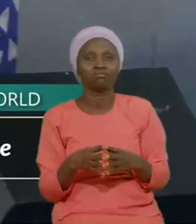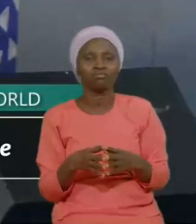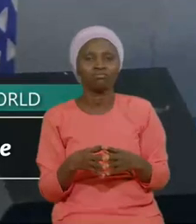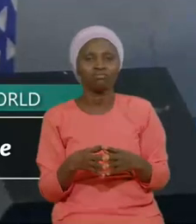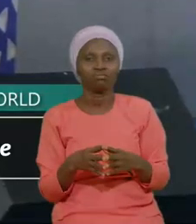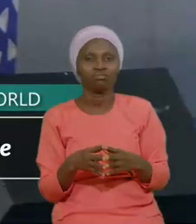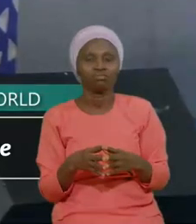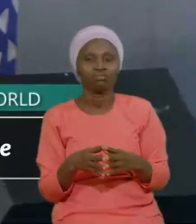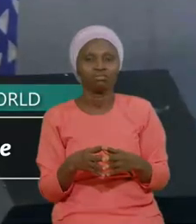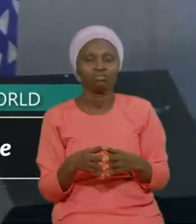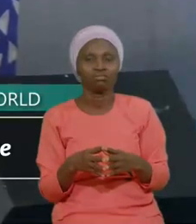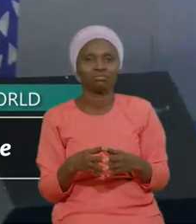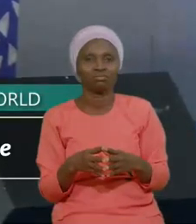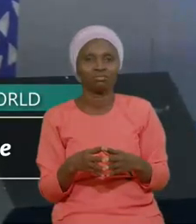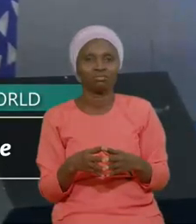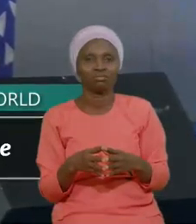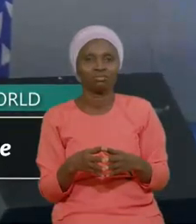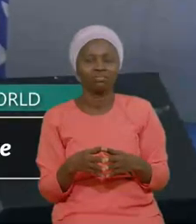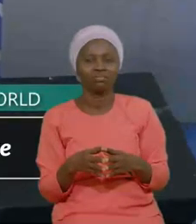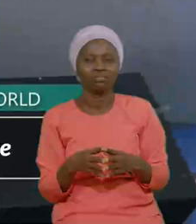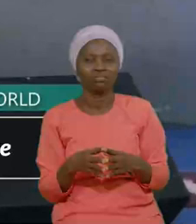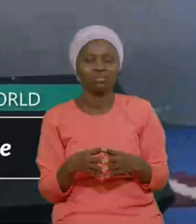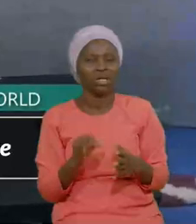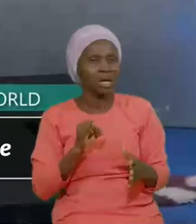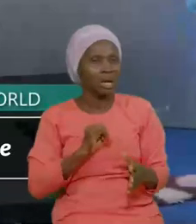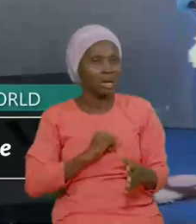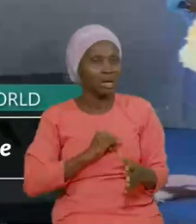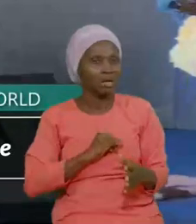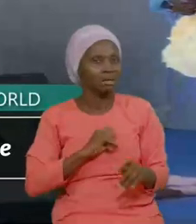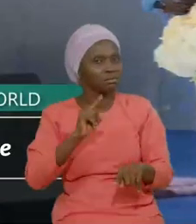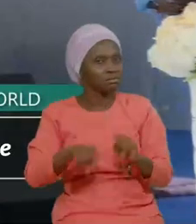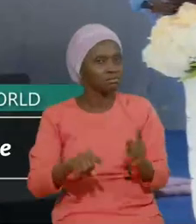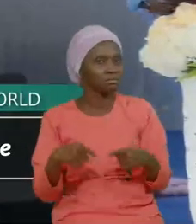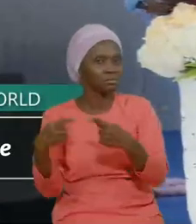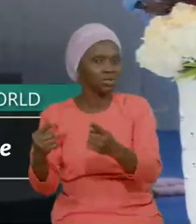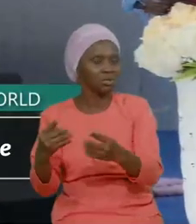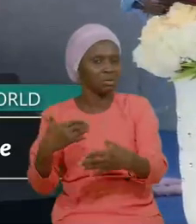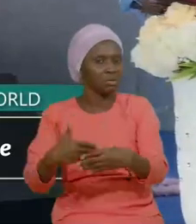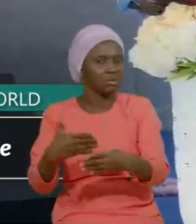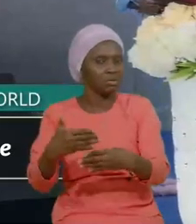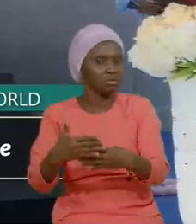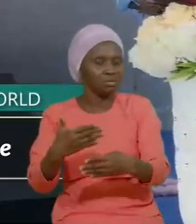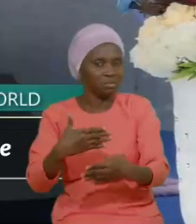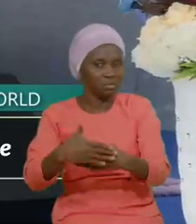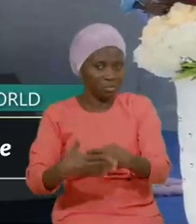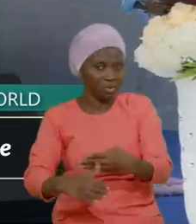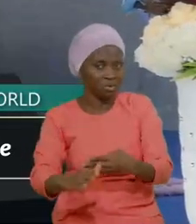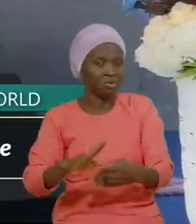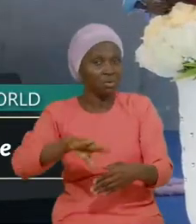Je ne savais pas que je pouvais faire quelque chose qui va compter dans le monde. I couldn't go beyond all the people around me.